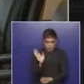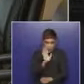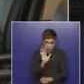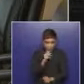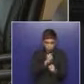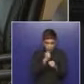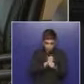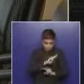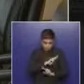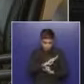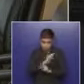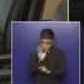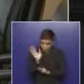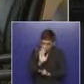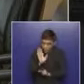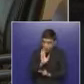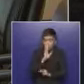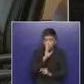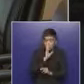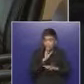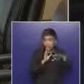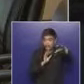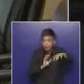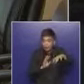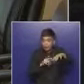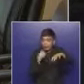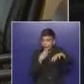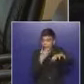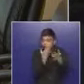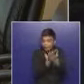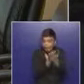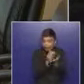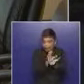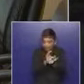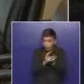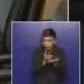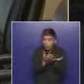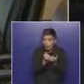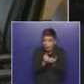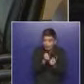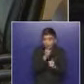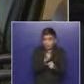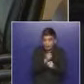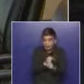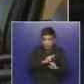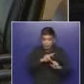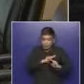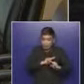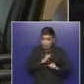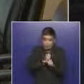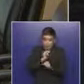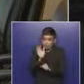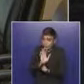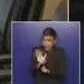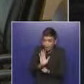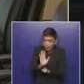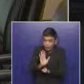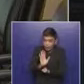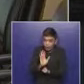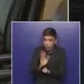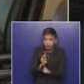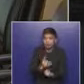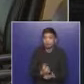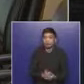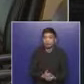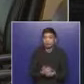นทำเองถ้าองค์กรไหนถือเงินองค์กรนั้นก็ไม่ควรจะทำเองอันนี้ถือเป็นหลักเพื่อนสมา